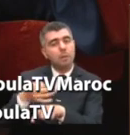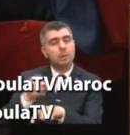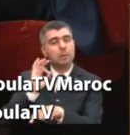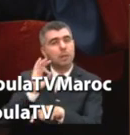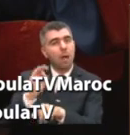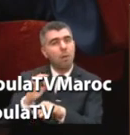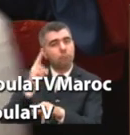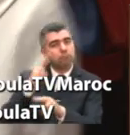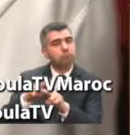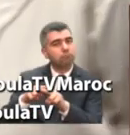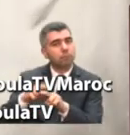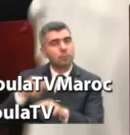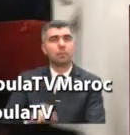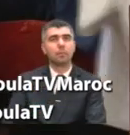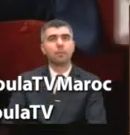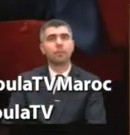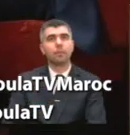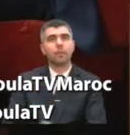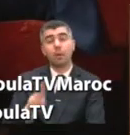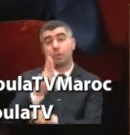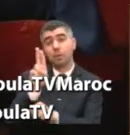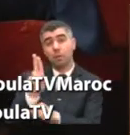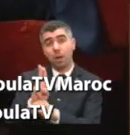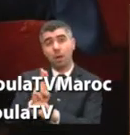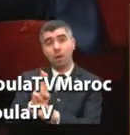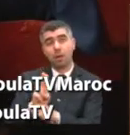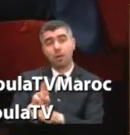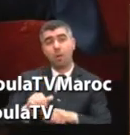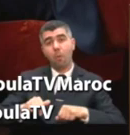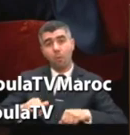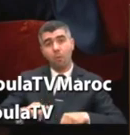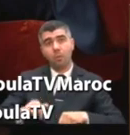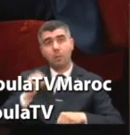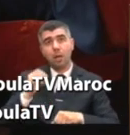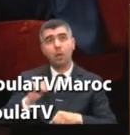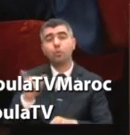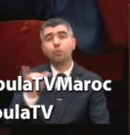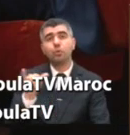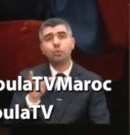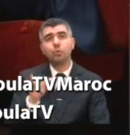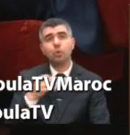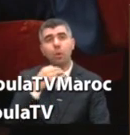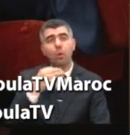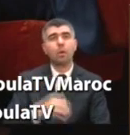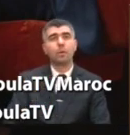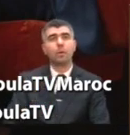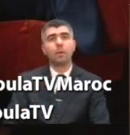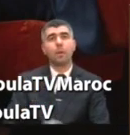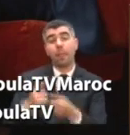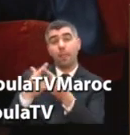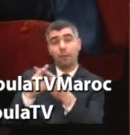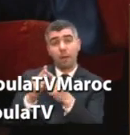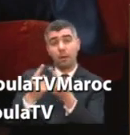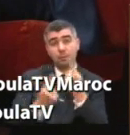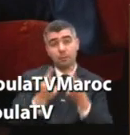تكون الأعمال ناضجة. لكن السؤال ديال الأستاذ الكريم أنا ما فهمتوش شنو هو المطلوب، وإلا فهناك مجموعة